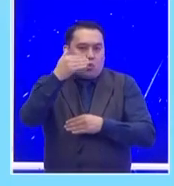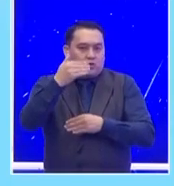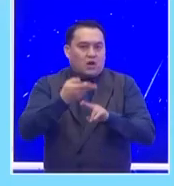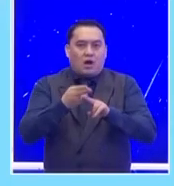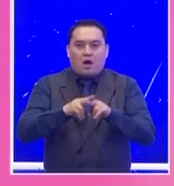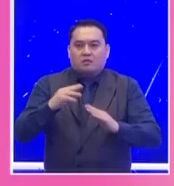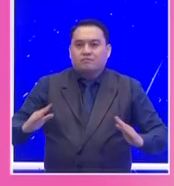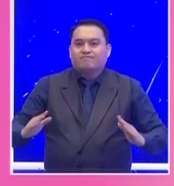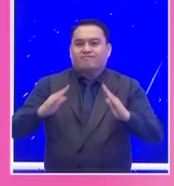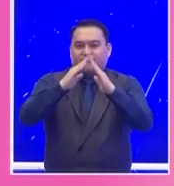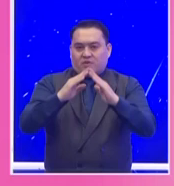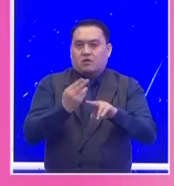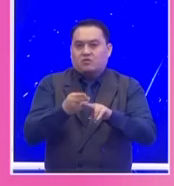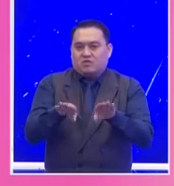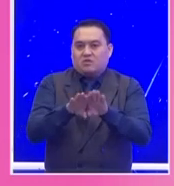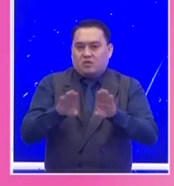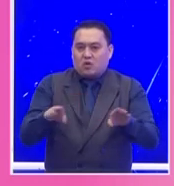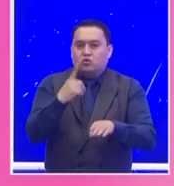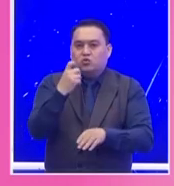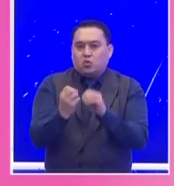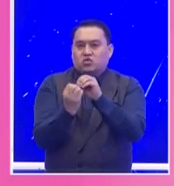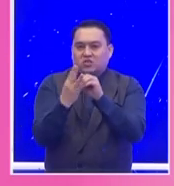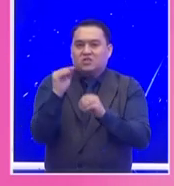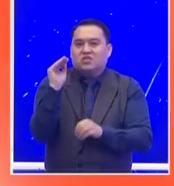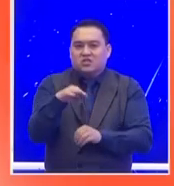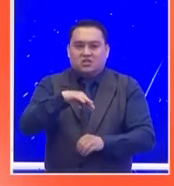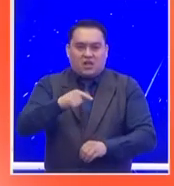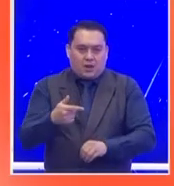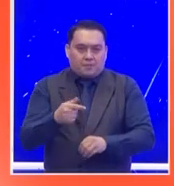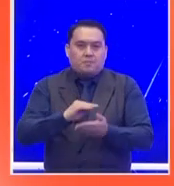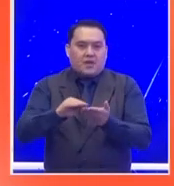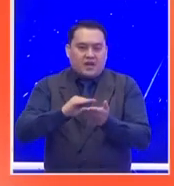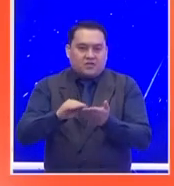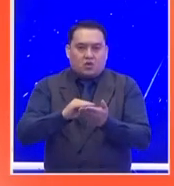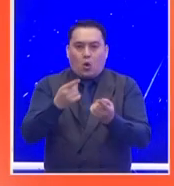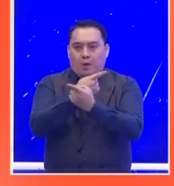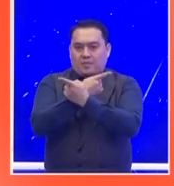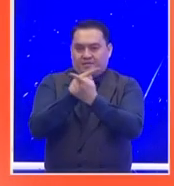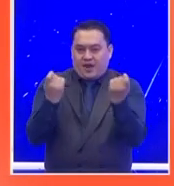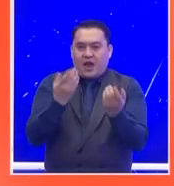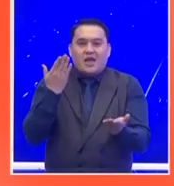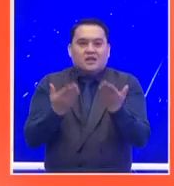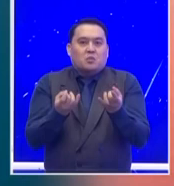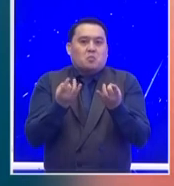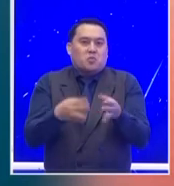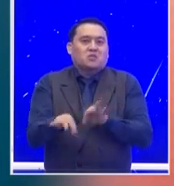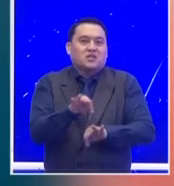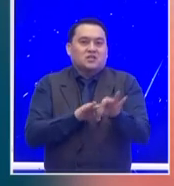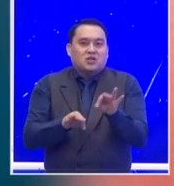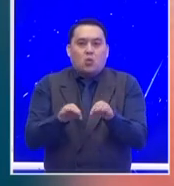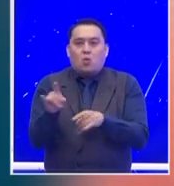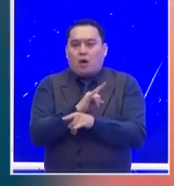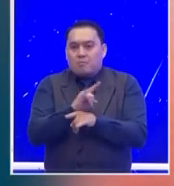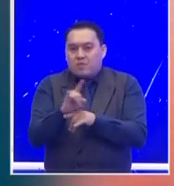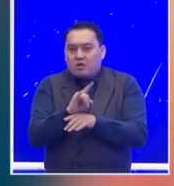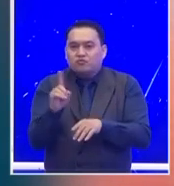этажи пирамиды. И в итоге получите 114 000 тенге, пишут в таких объявлениях. Это обычная схема понци,